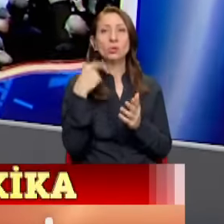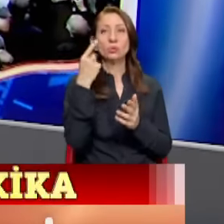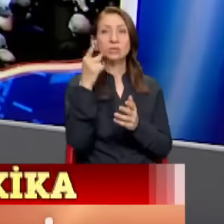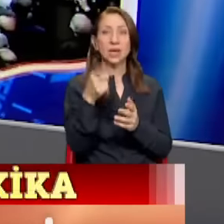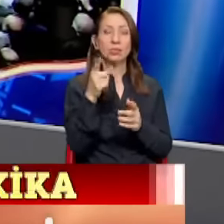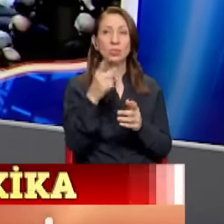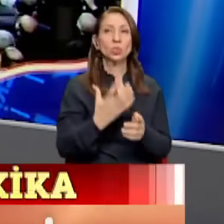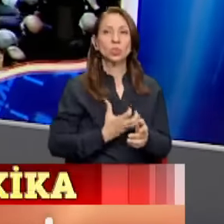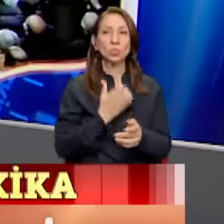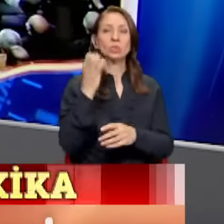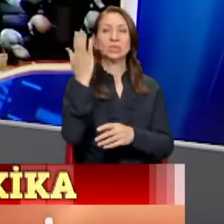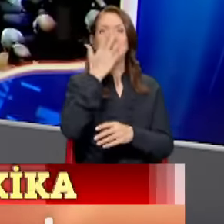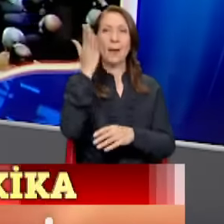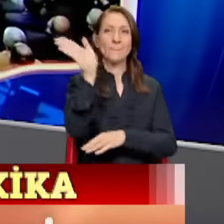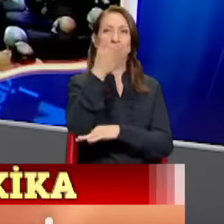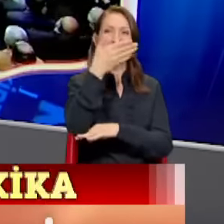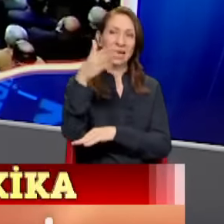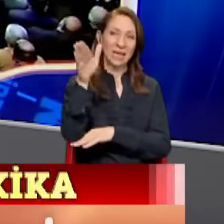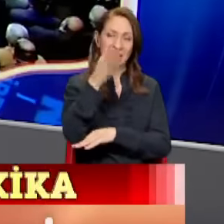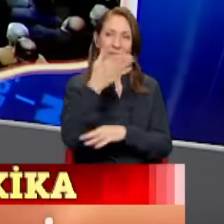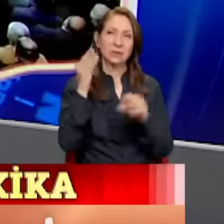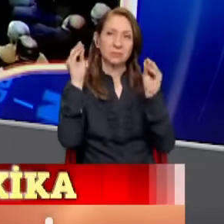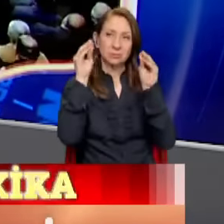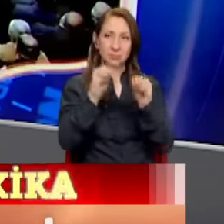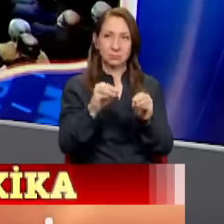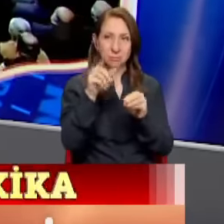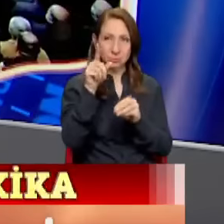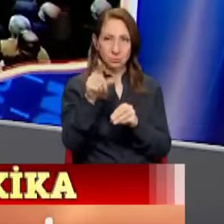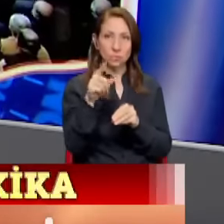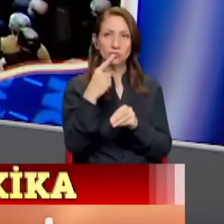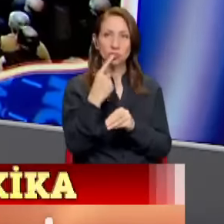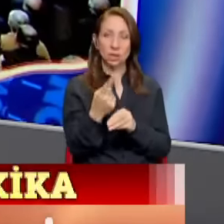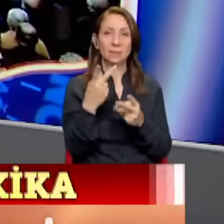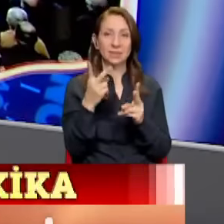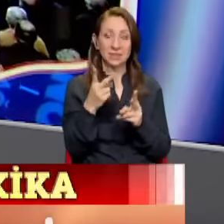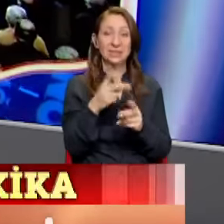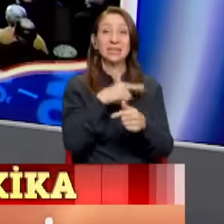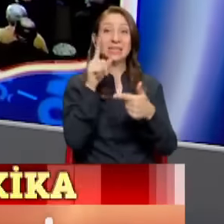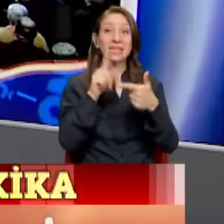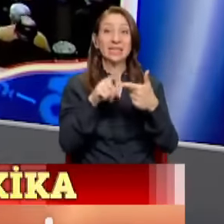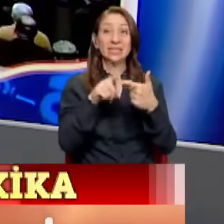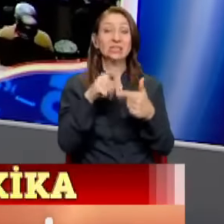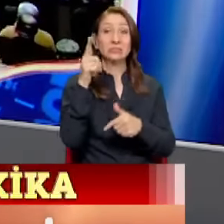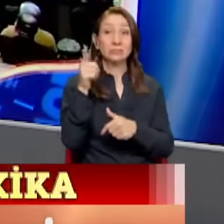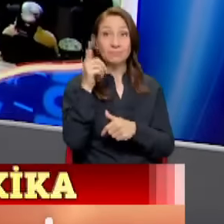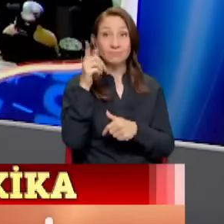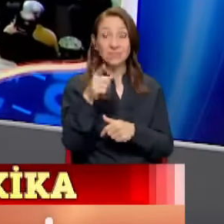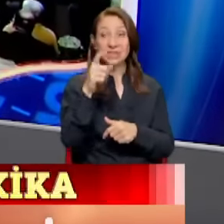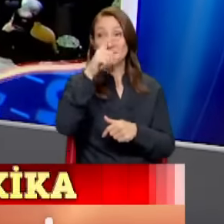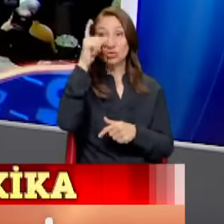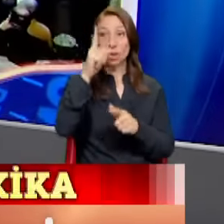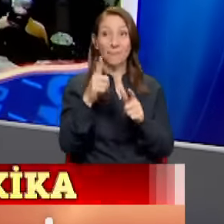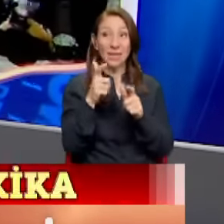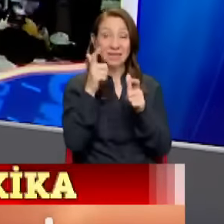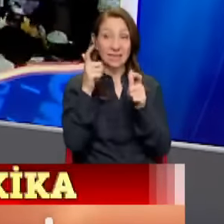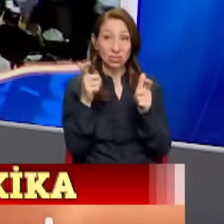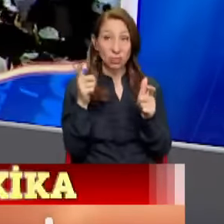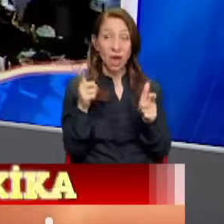dalgalandırılır aklarını siyah bayrakları dalgalandırdı söyleyebiliriz bir başka görüntü yine sıcak bir